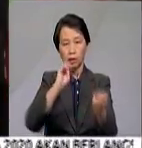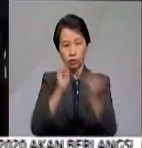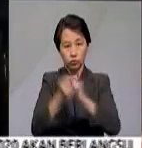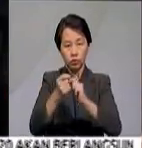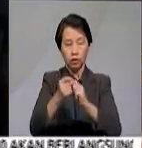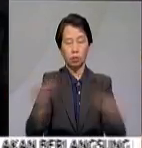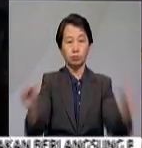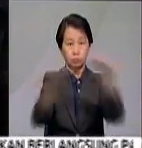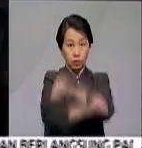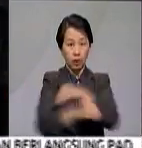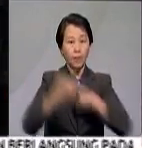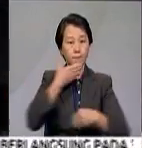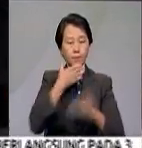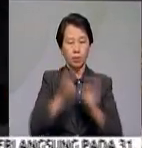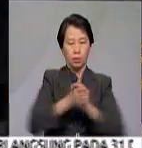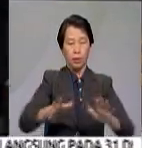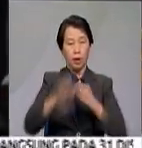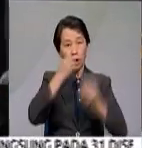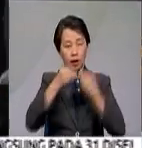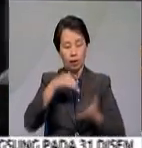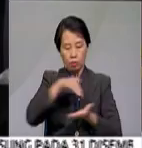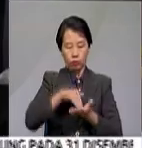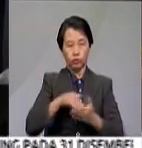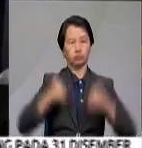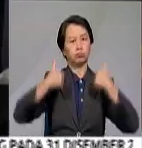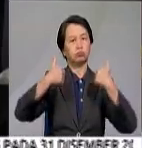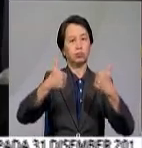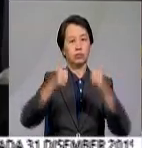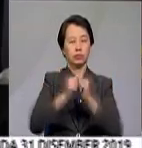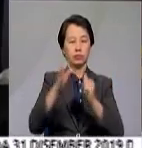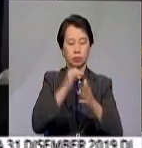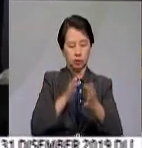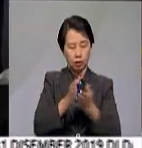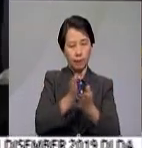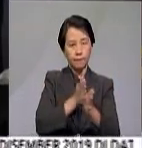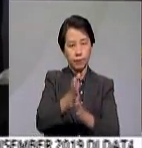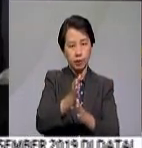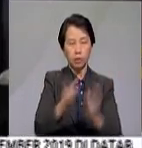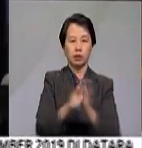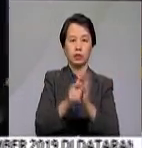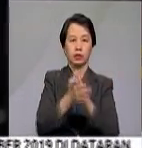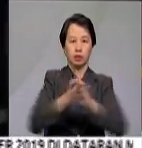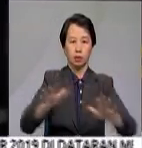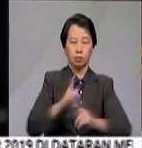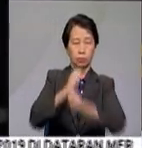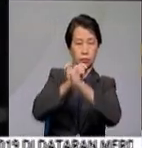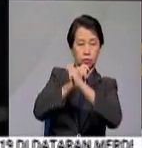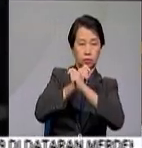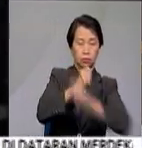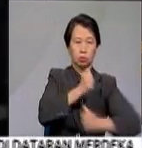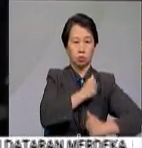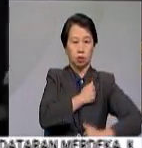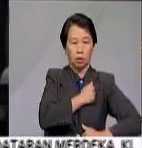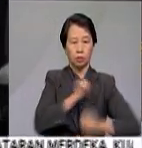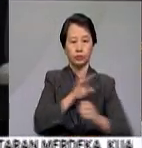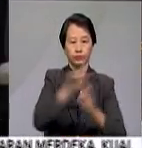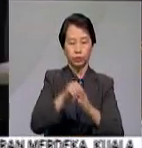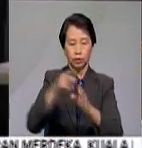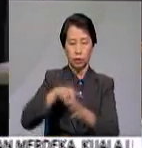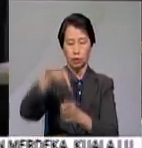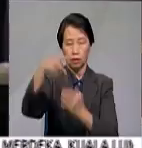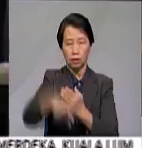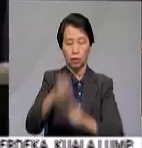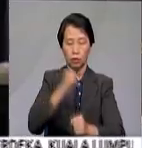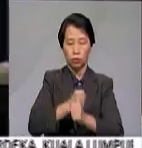belia, keselamatan makanan, pusat kecemerlangan serta bidang berkaitan keselamatan dan pertahanan. Ini termasuk program Work